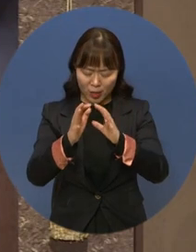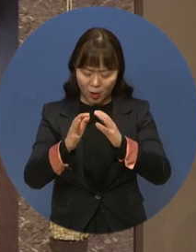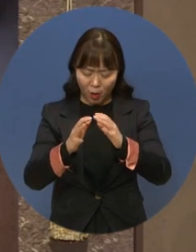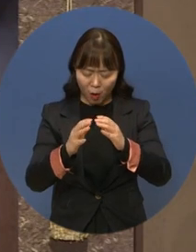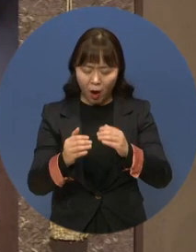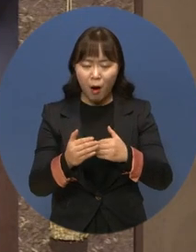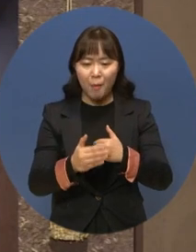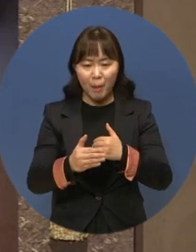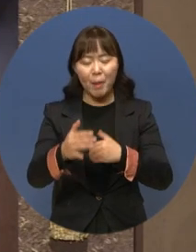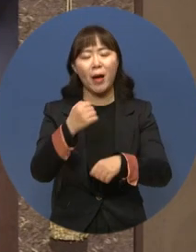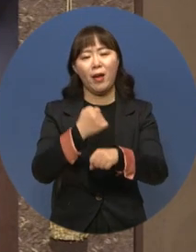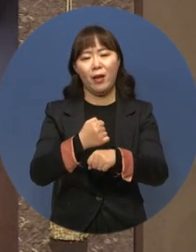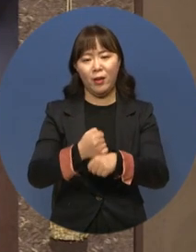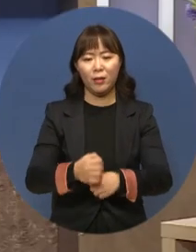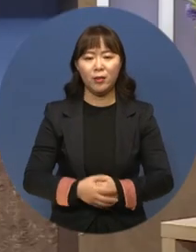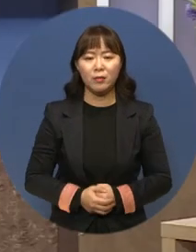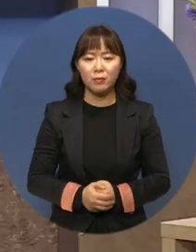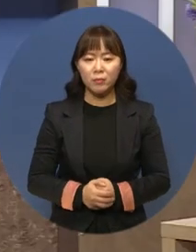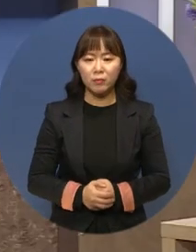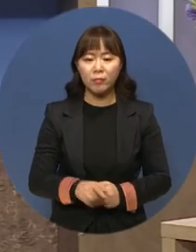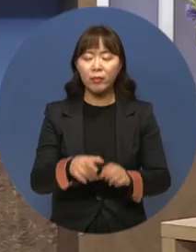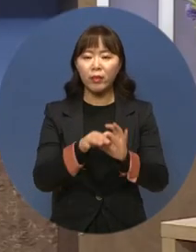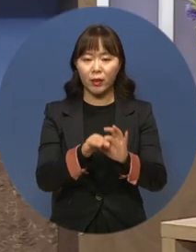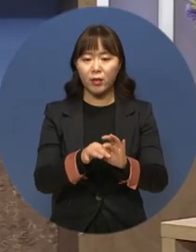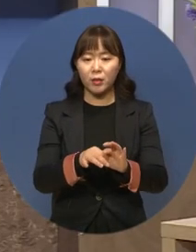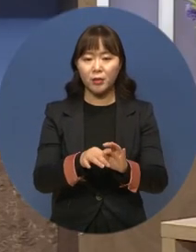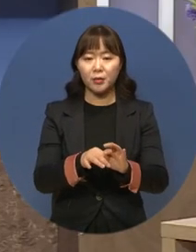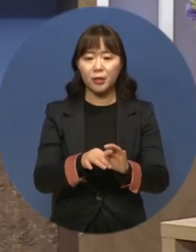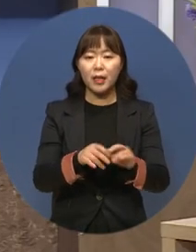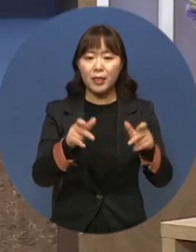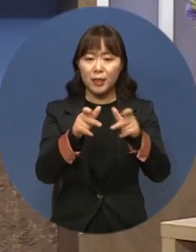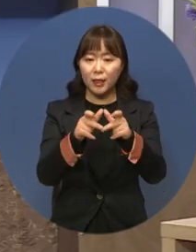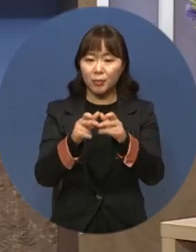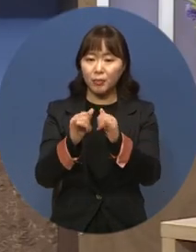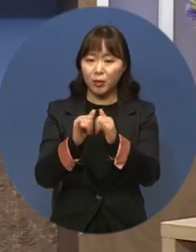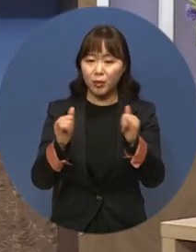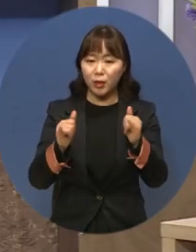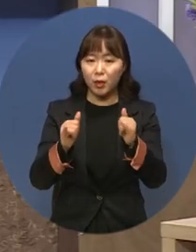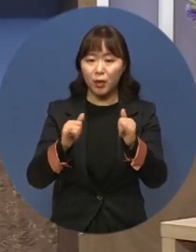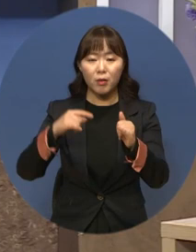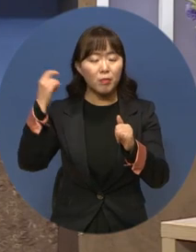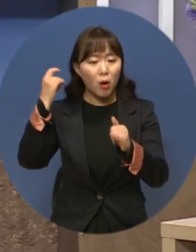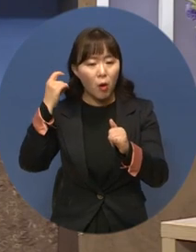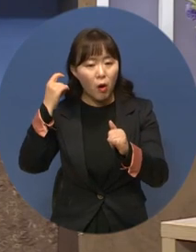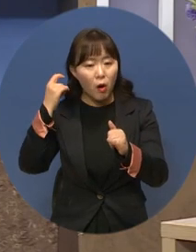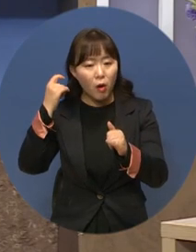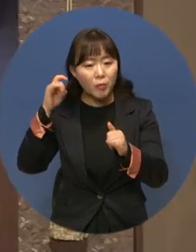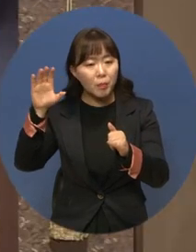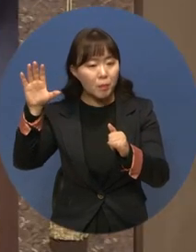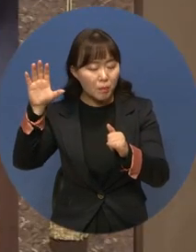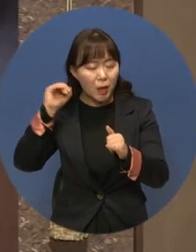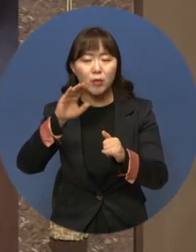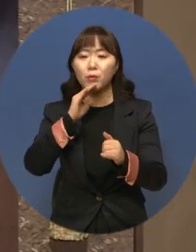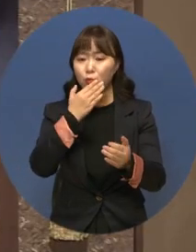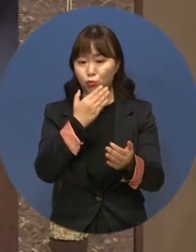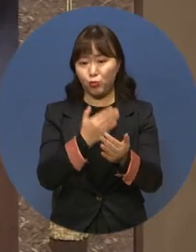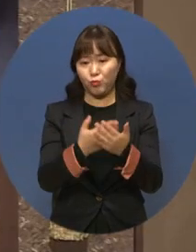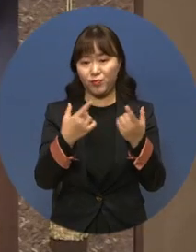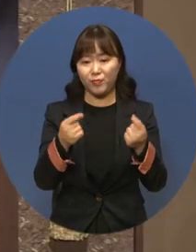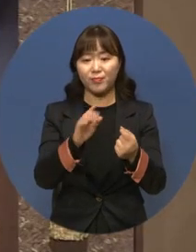진척을 시켜나갈 것입니다. 예, 그 부분에서 이 당사자들의 목소리를 듣는 것이 굉장히 또 중요하겠네요.